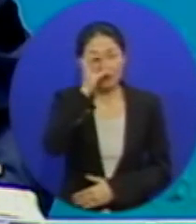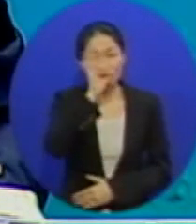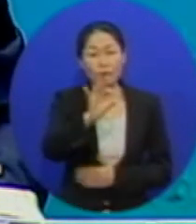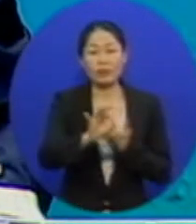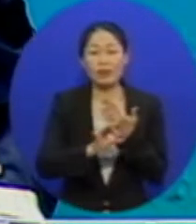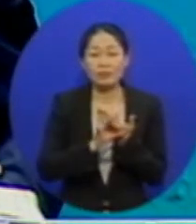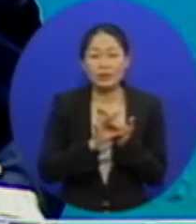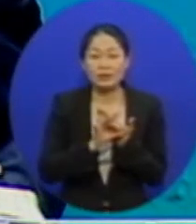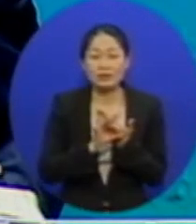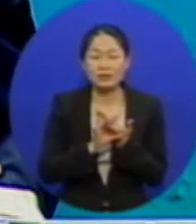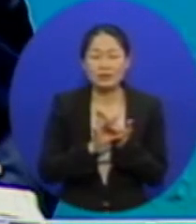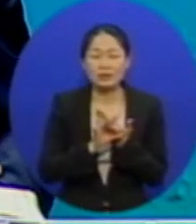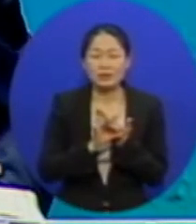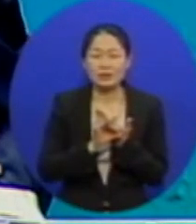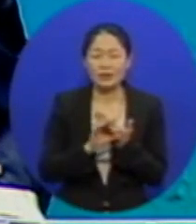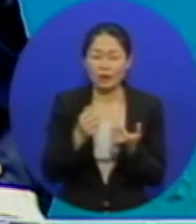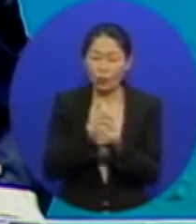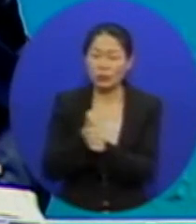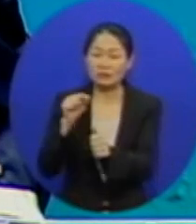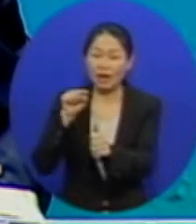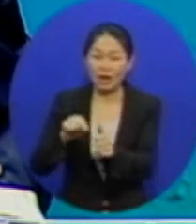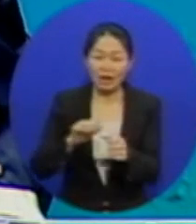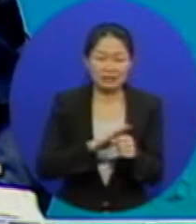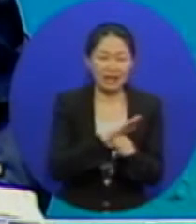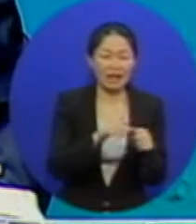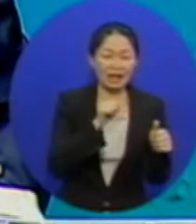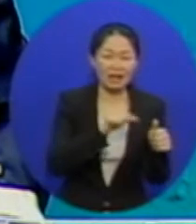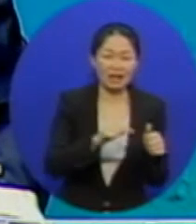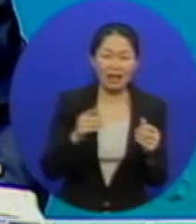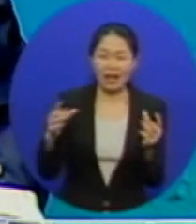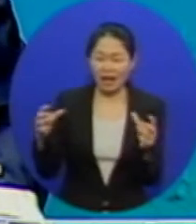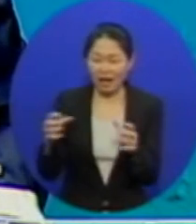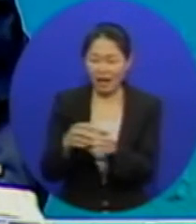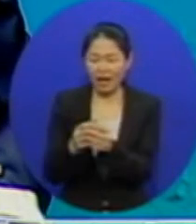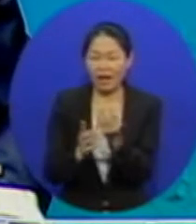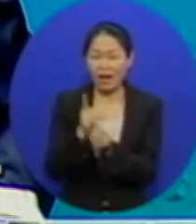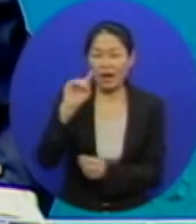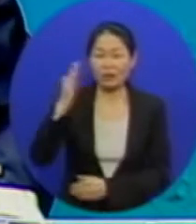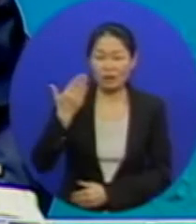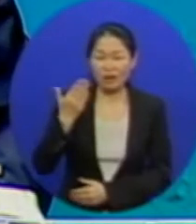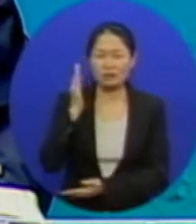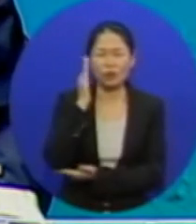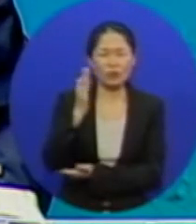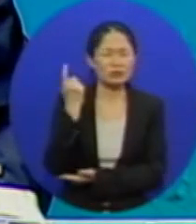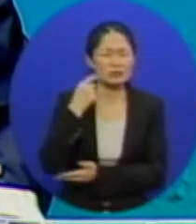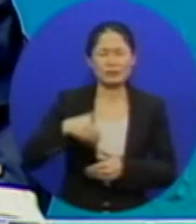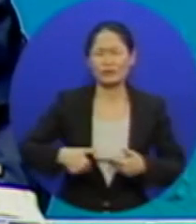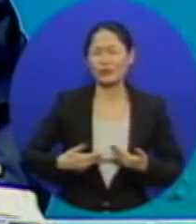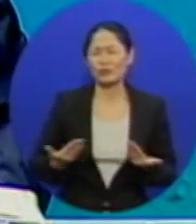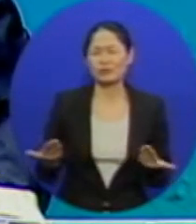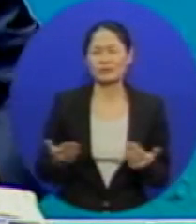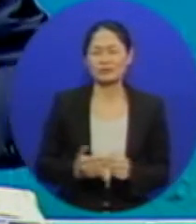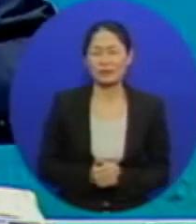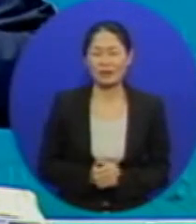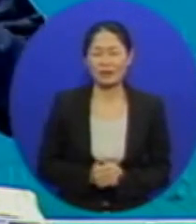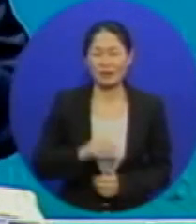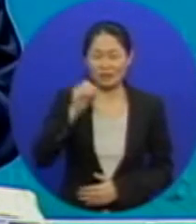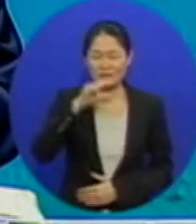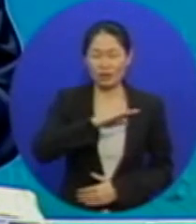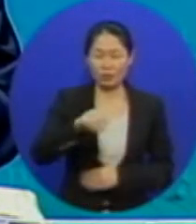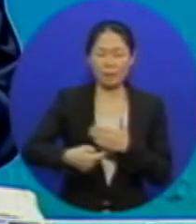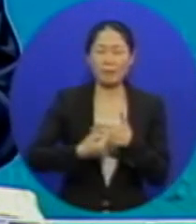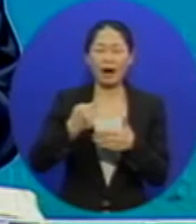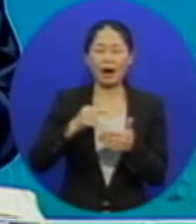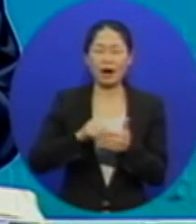그렇다면 용서해라 사랑해라 1 되라 설교들을 것도 없어요 그냥 여러분의